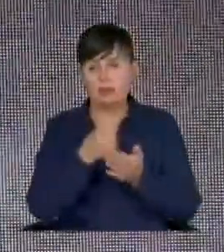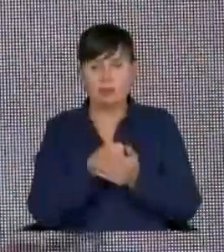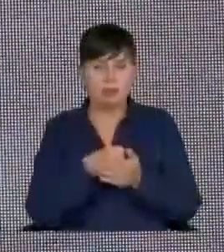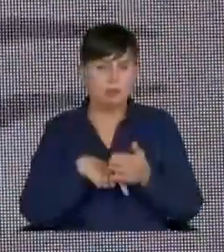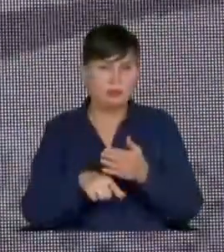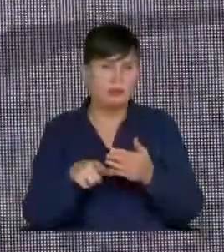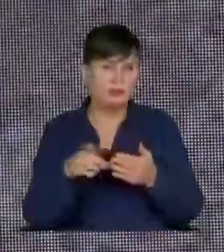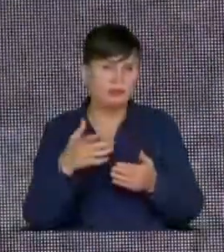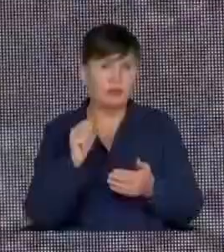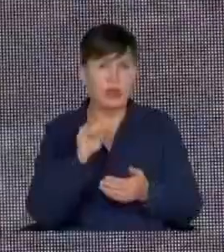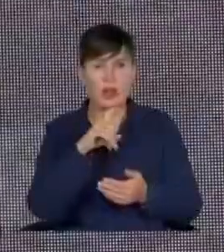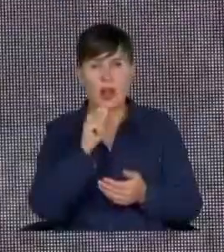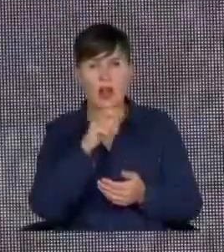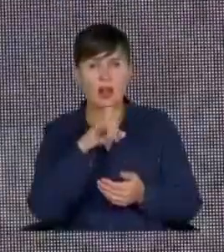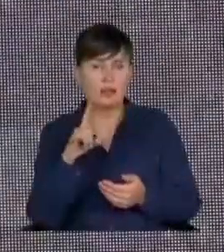скопления Архарлы.